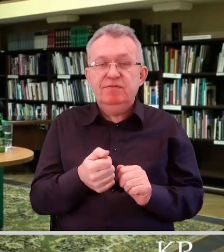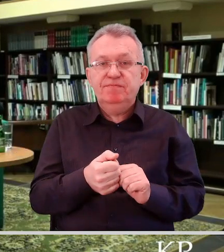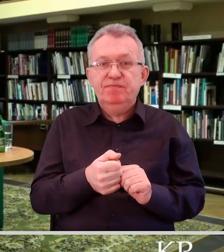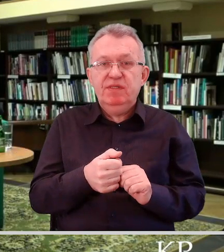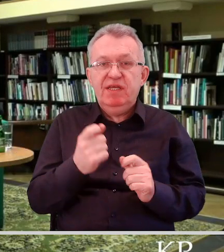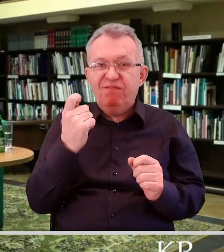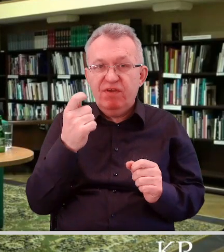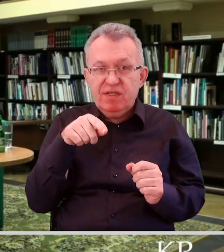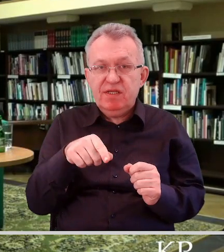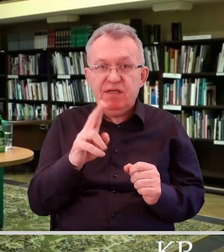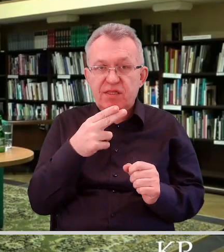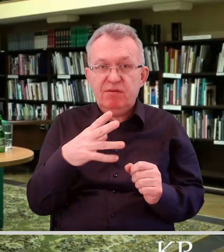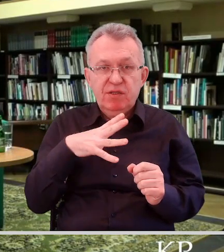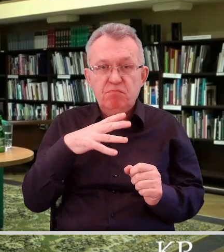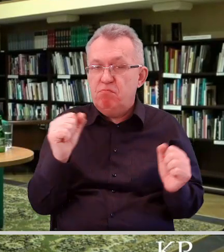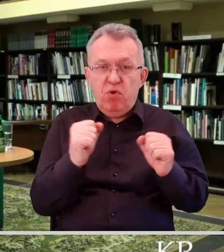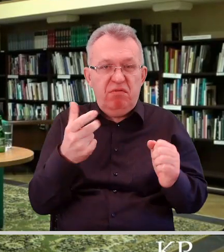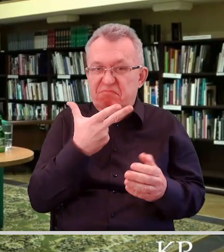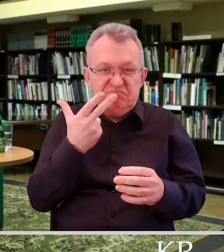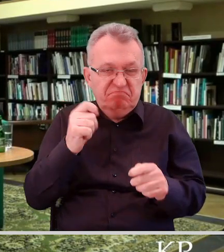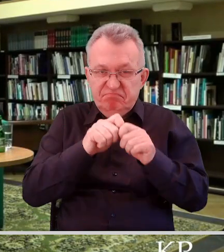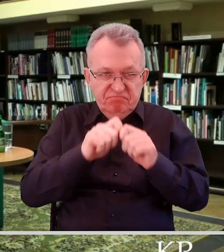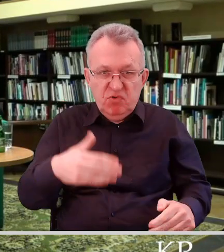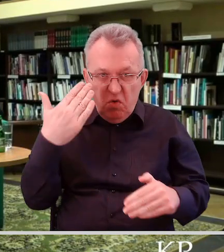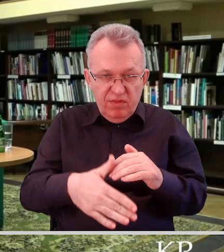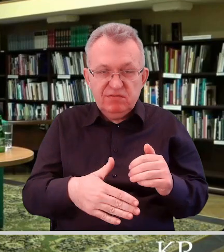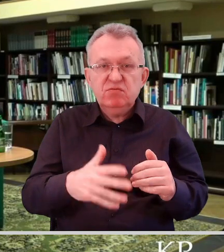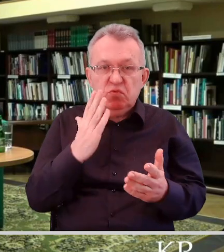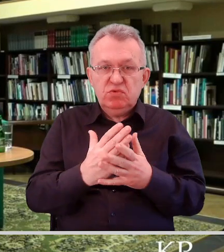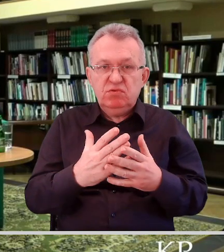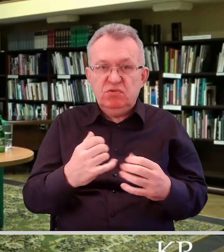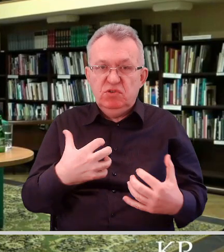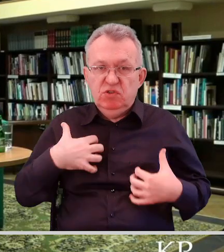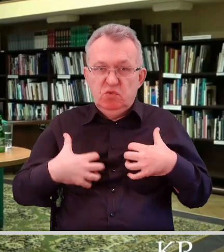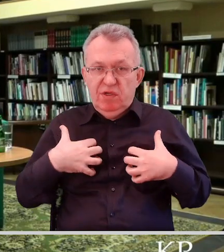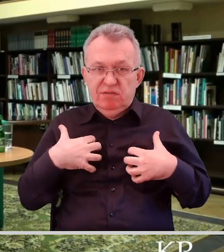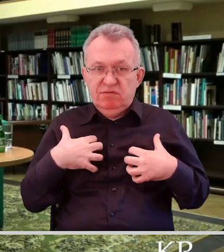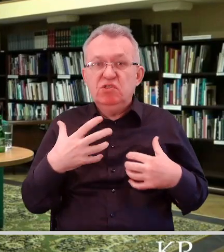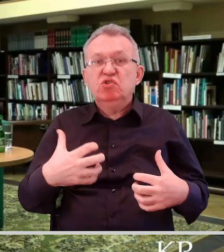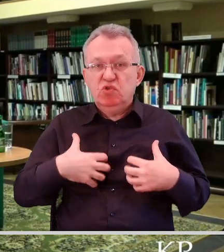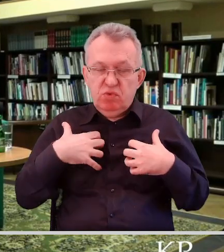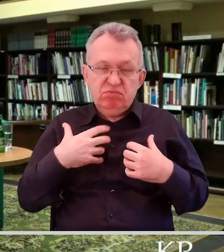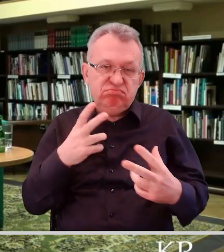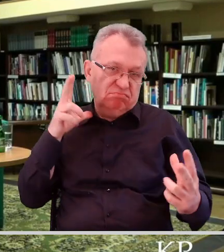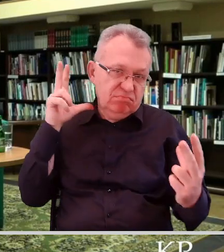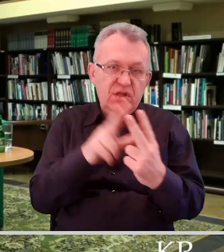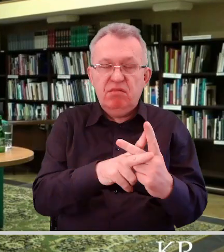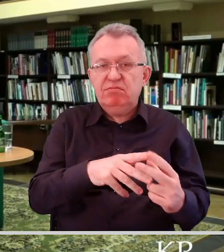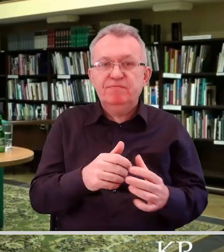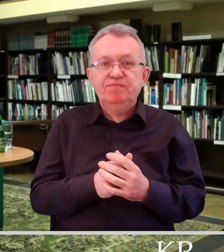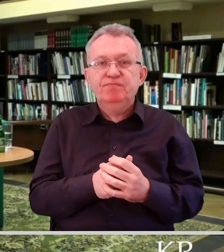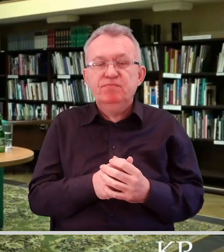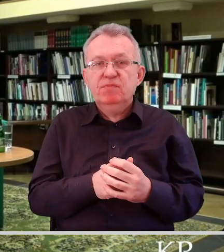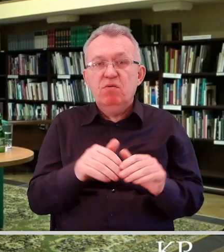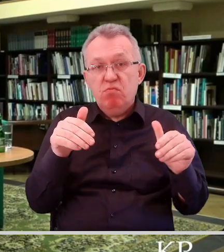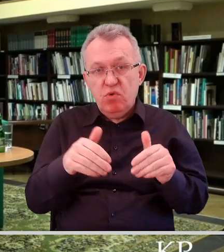ten moment, kiedy ona przestaje się bać i zaczyna czuć w sobie taką straszną złość. I tą złość wywala po prostu. Także